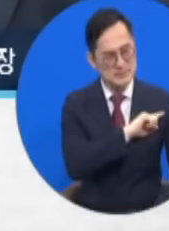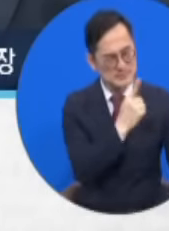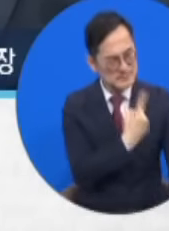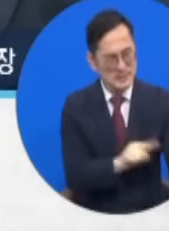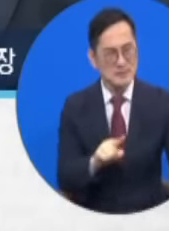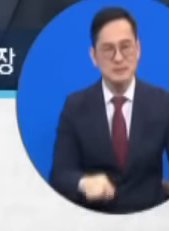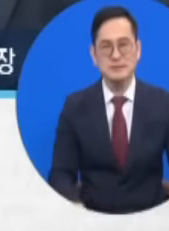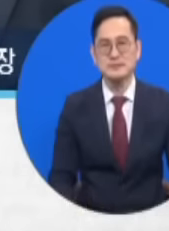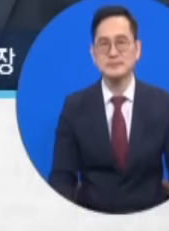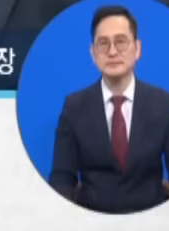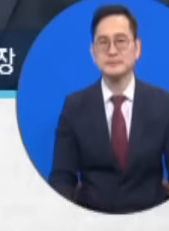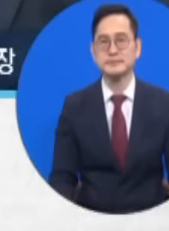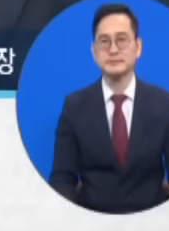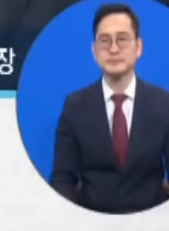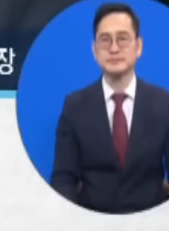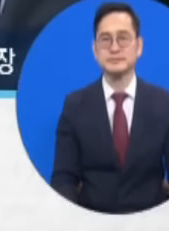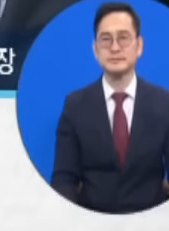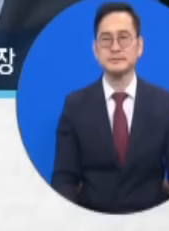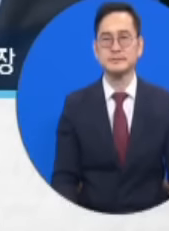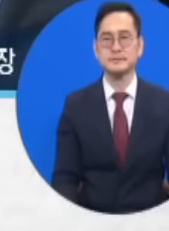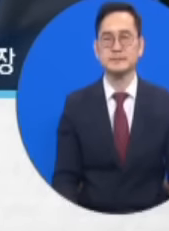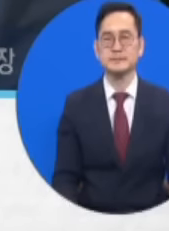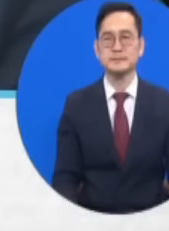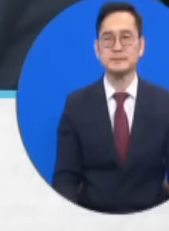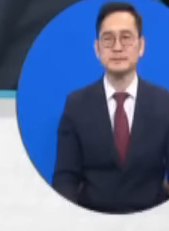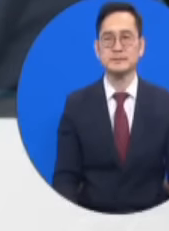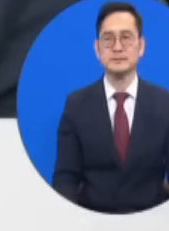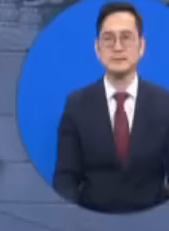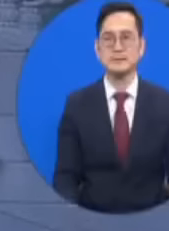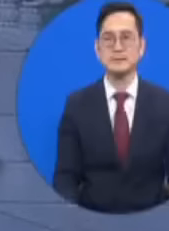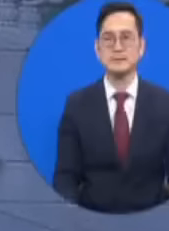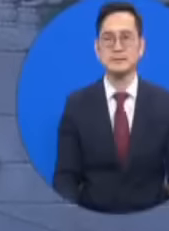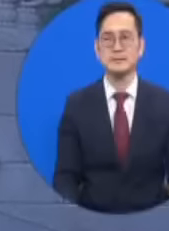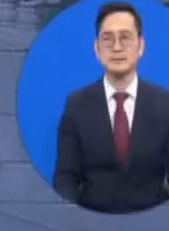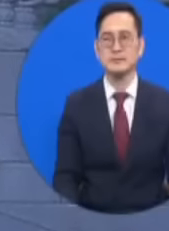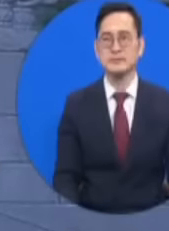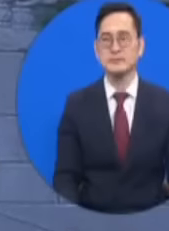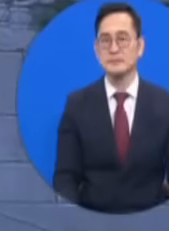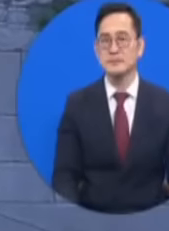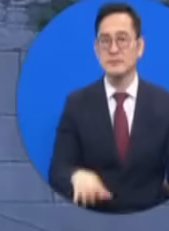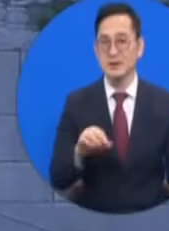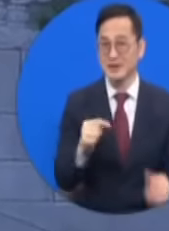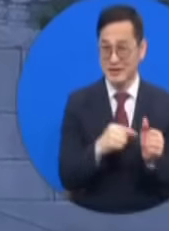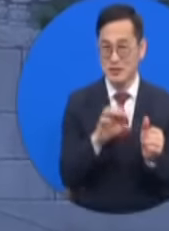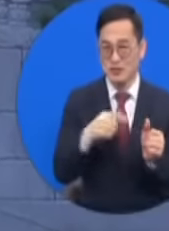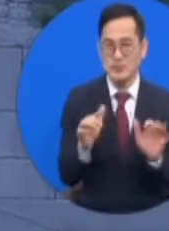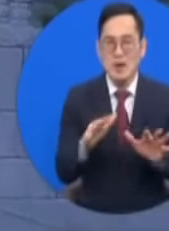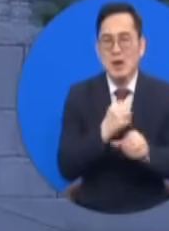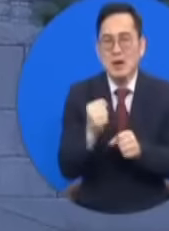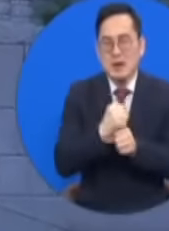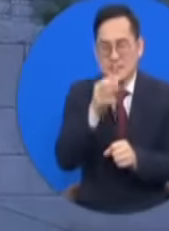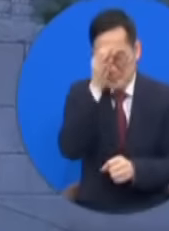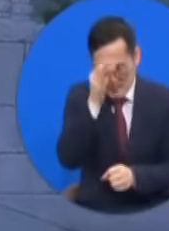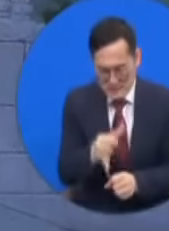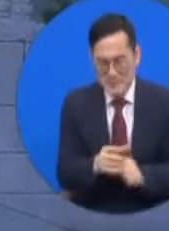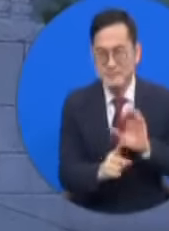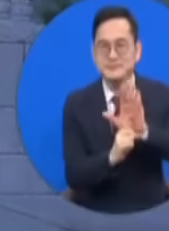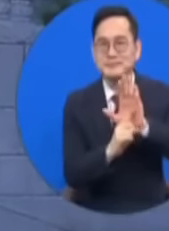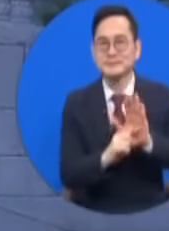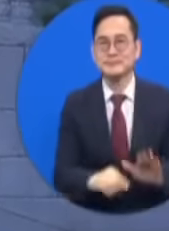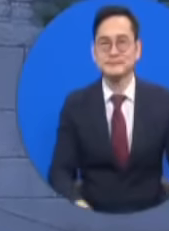적절하지 않다고 봅니다. 예. 결국 윤영석 후보가 사과를 했습니다. 윤 후보의 사과 내용 전해드리겠습니다.